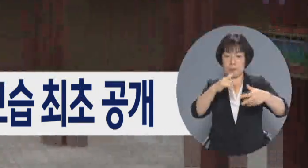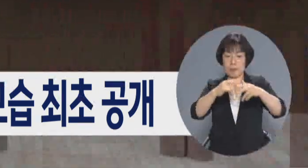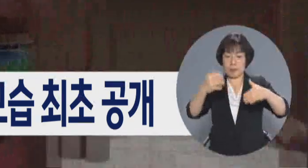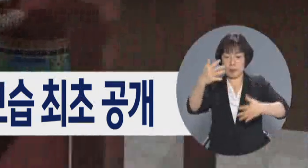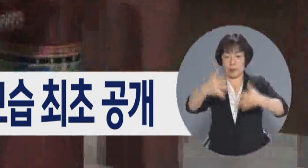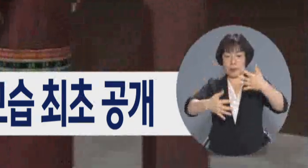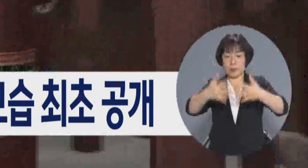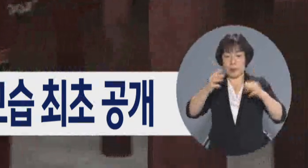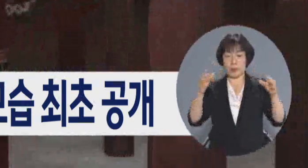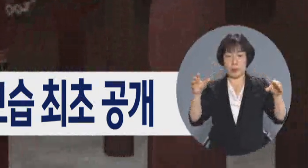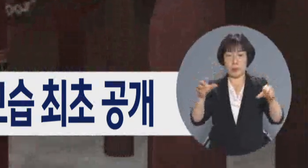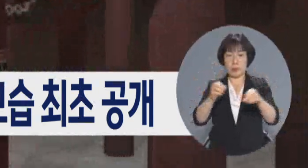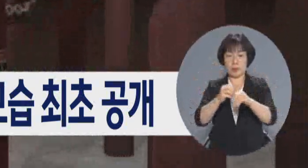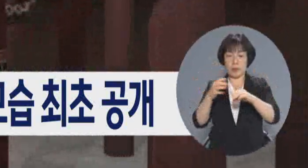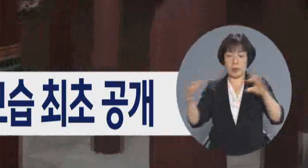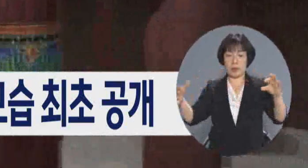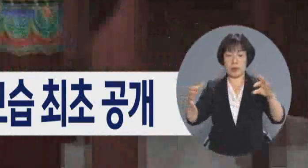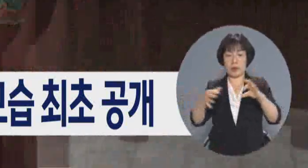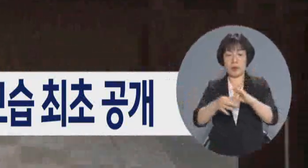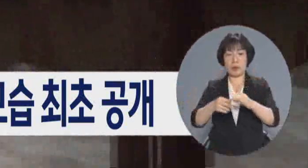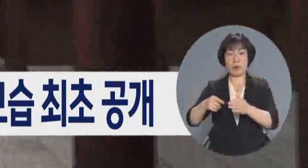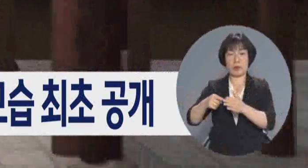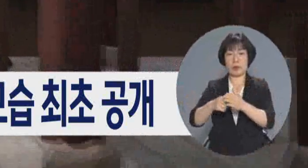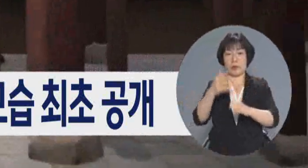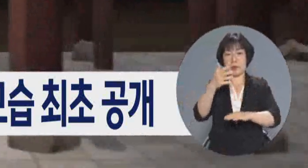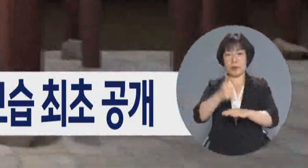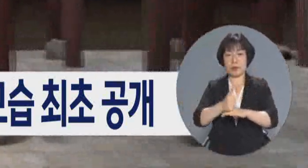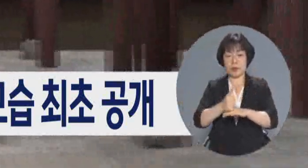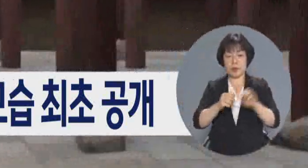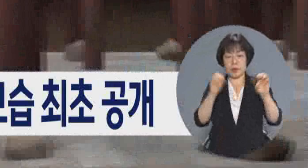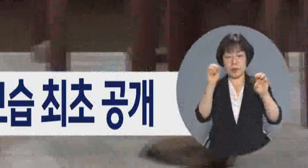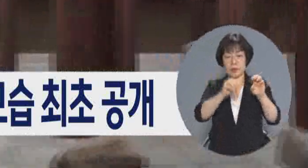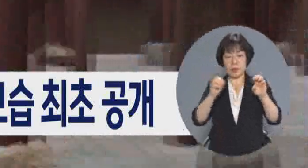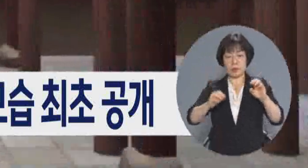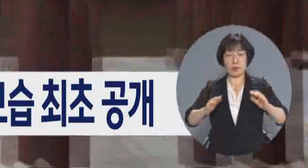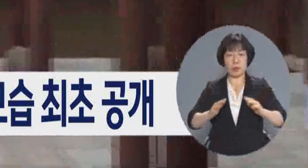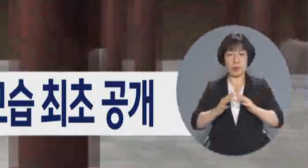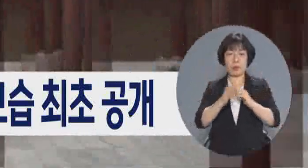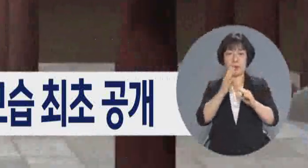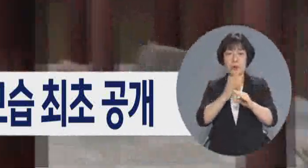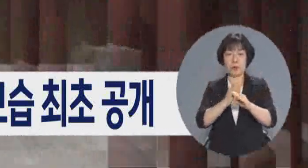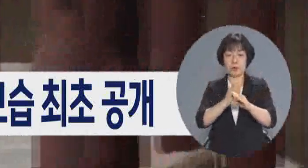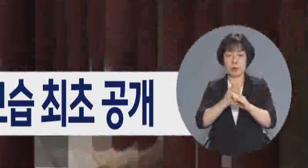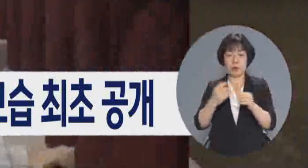몰입형 인터페이스 복원 사업을 추진한 결과 40%의